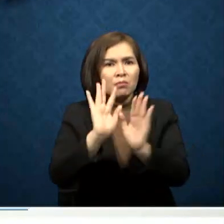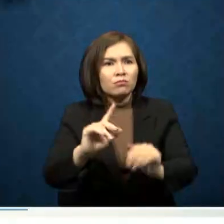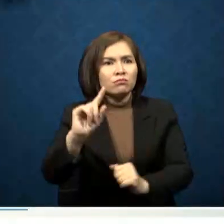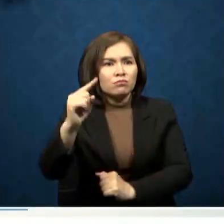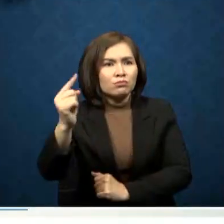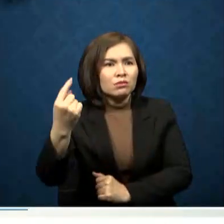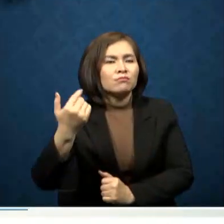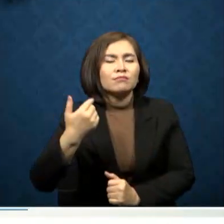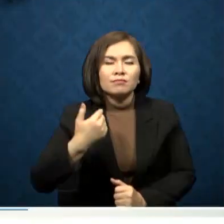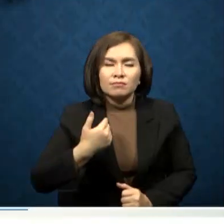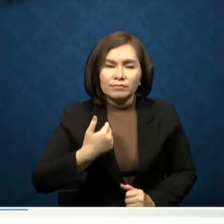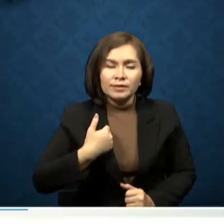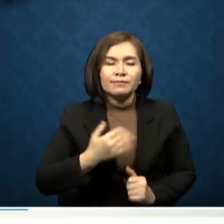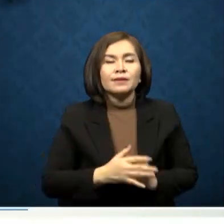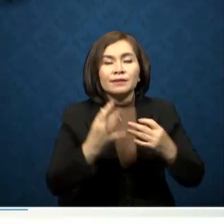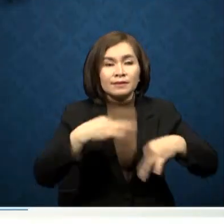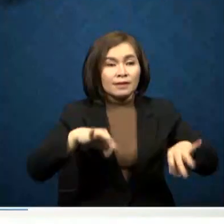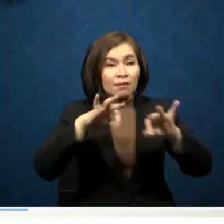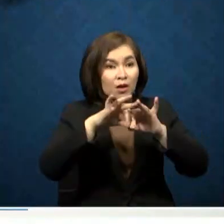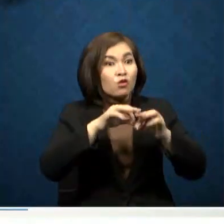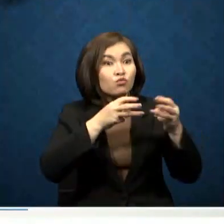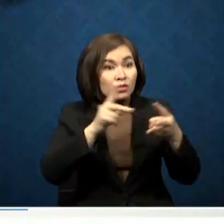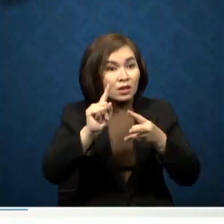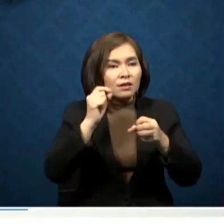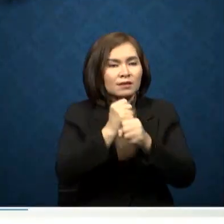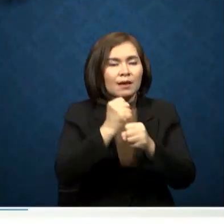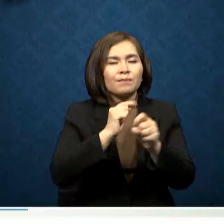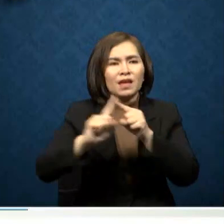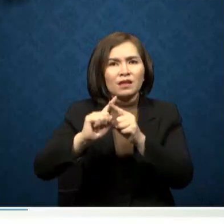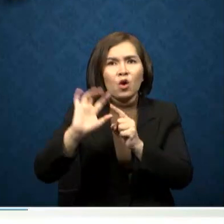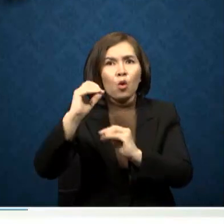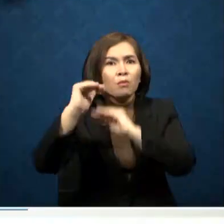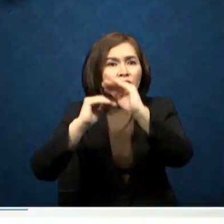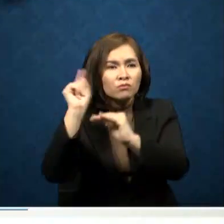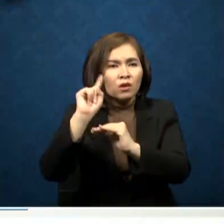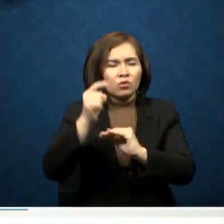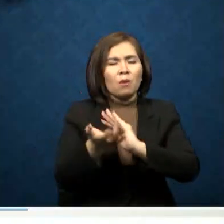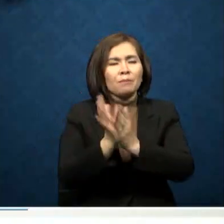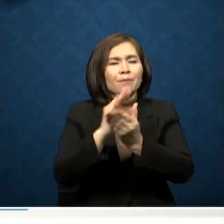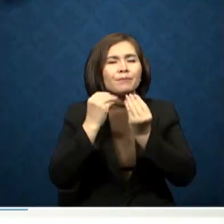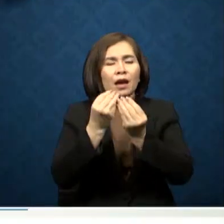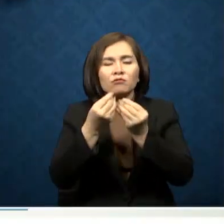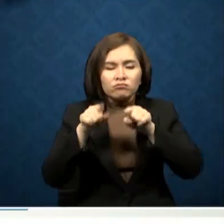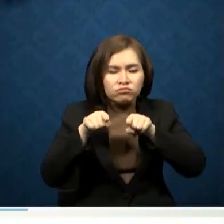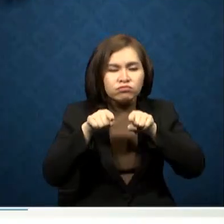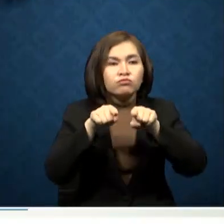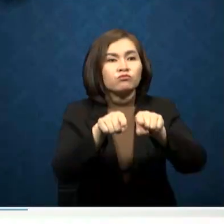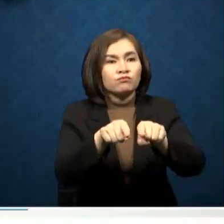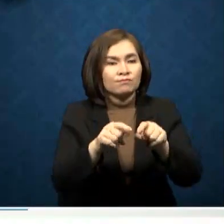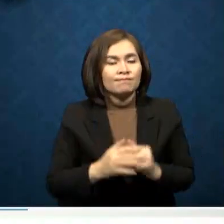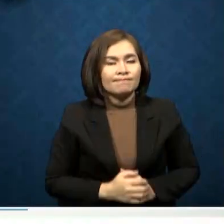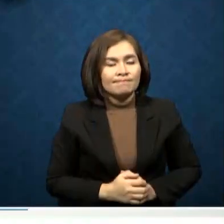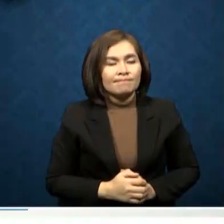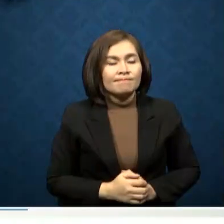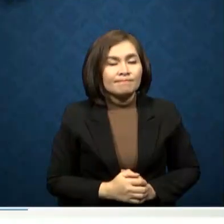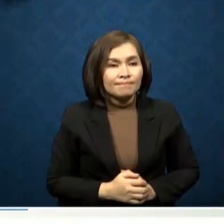เราต้องปรับให้เข้ากับทันสมัยกับทันยุคให้ทันเหตุการณ์เหมือนกับท่านสมาชิก